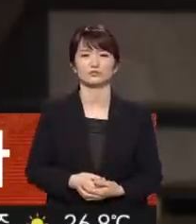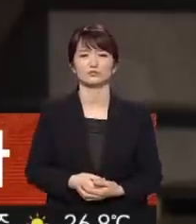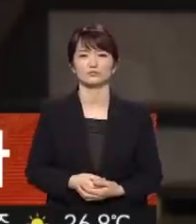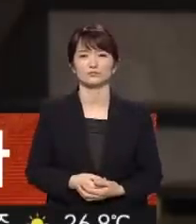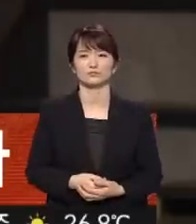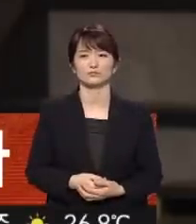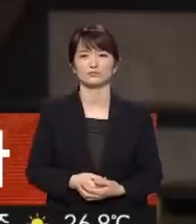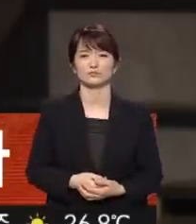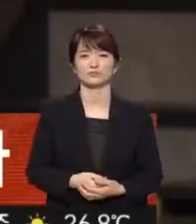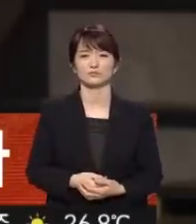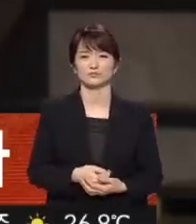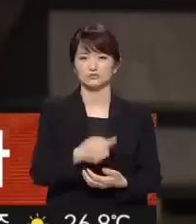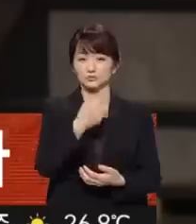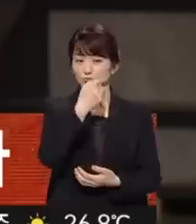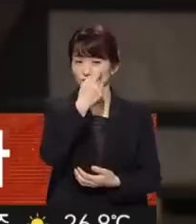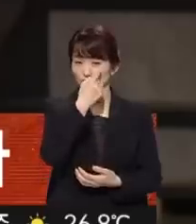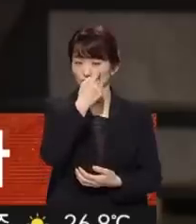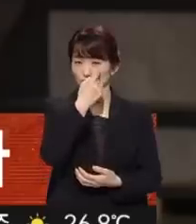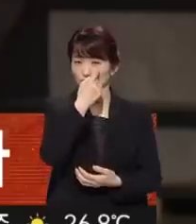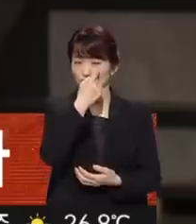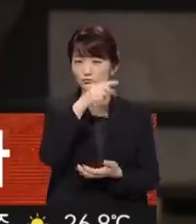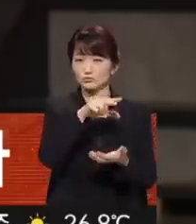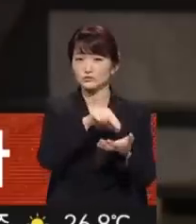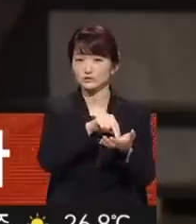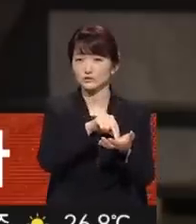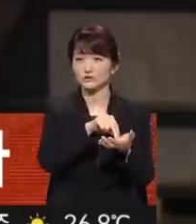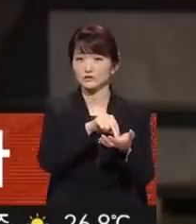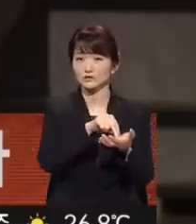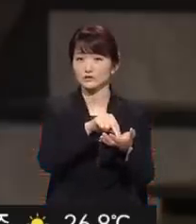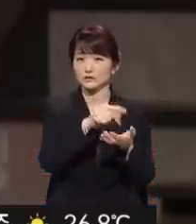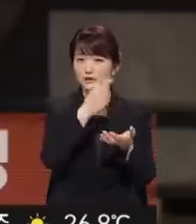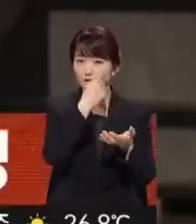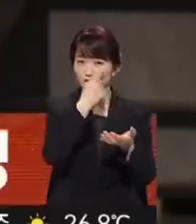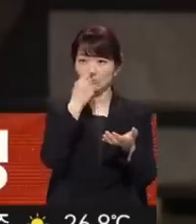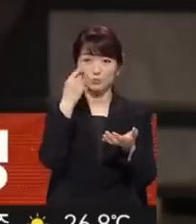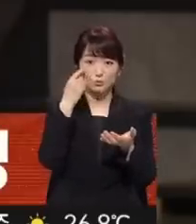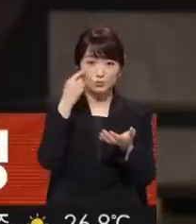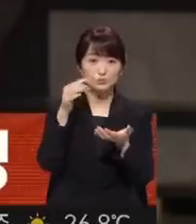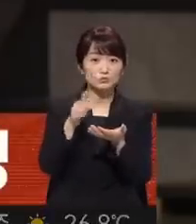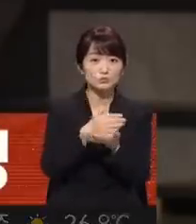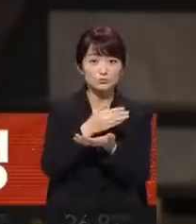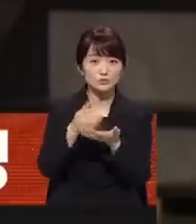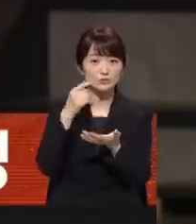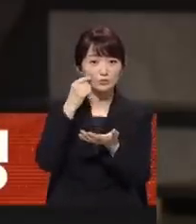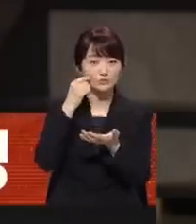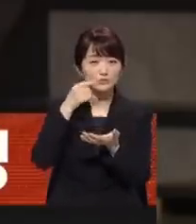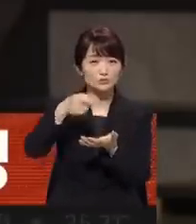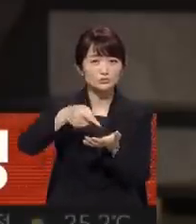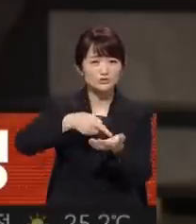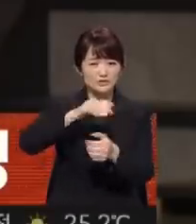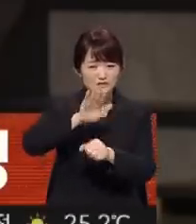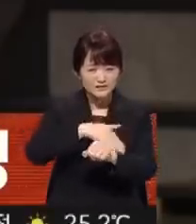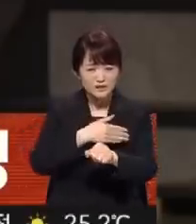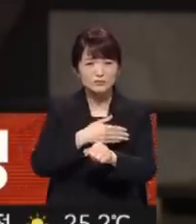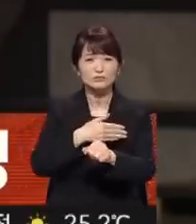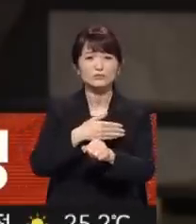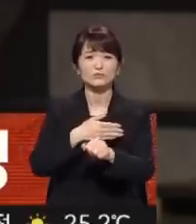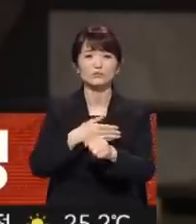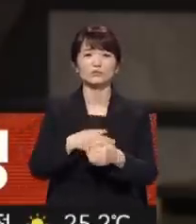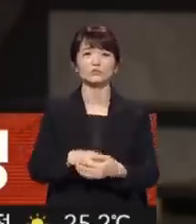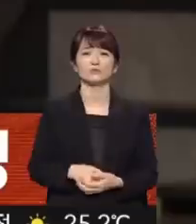지금 이제 이런 어떤 문제가 생겼고 그것도 왼쪽 오른쪽을 구분을 못해가지고 수술을 갖다 엉뚱한 데 했다라고 하는